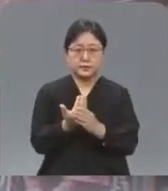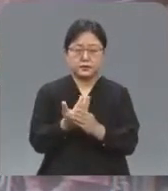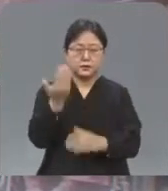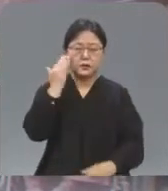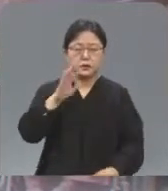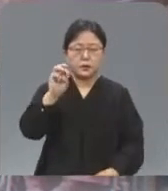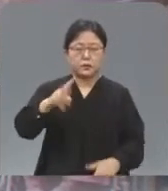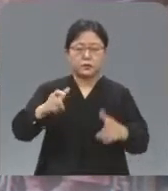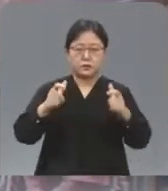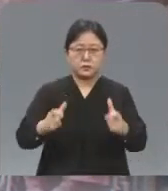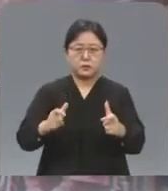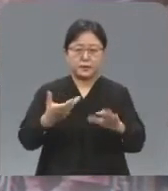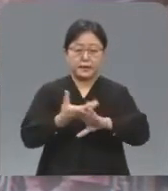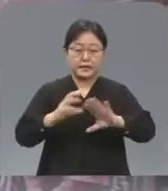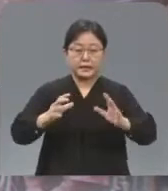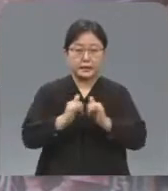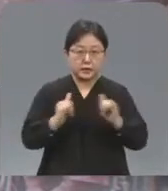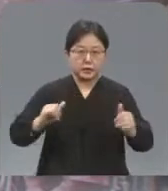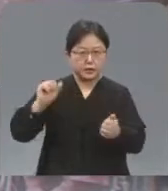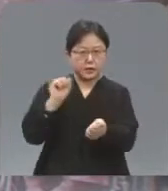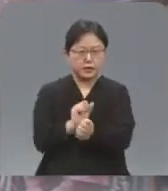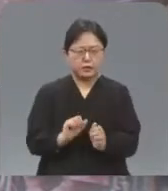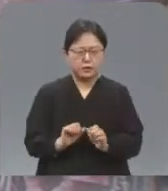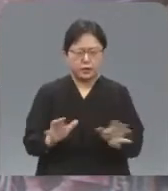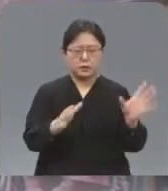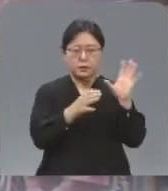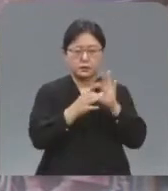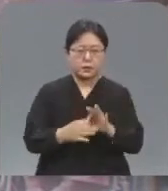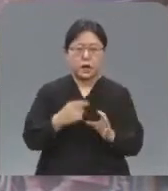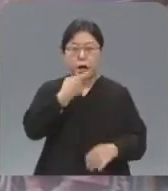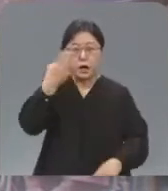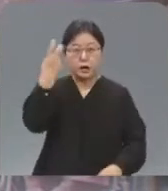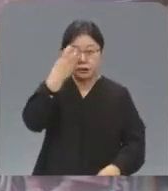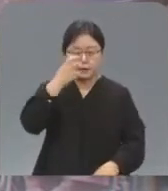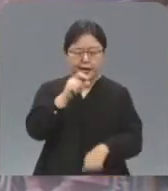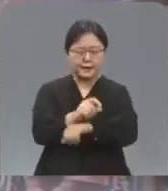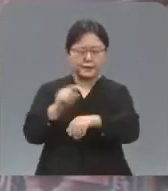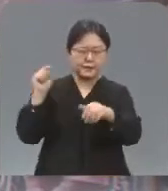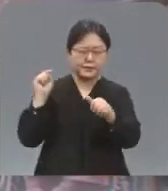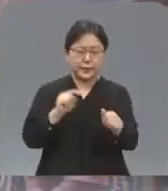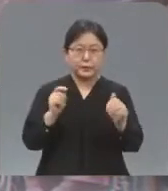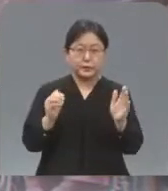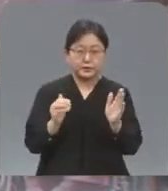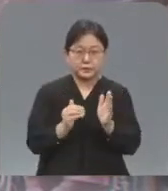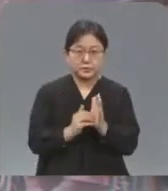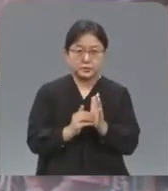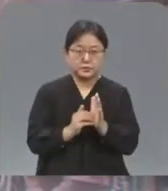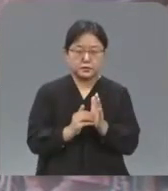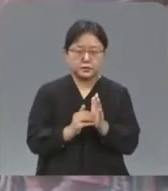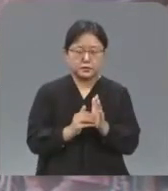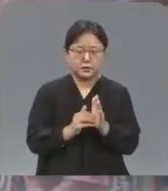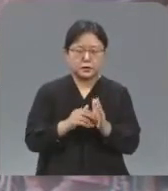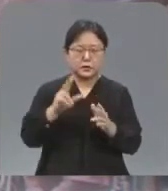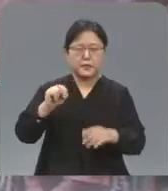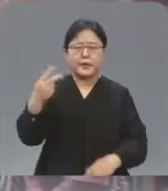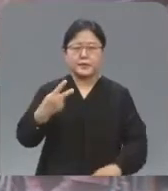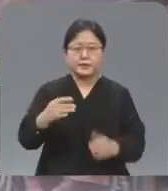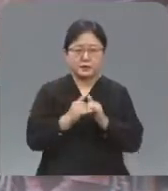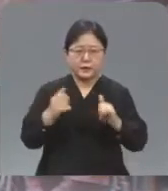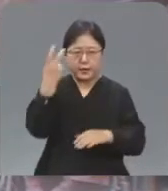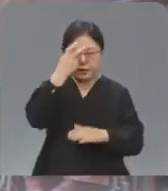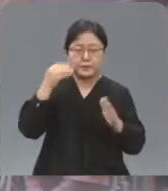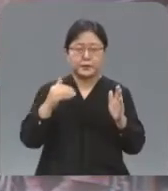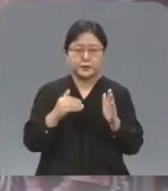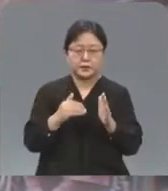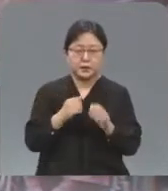최근에 광주 지역에서는 외국인 감염 확산이 이어지면서 진단 검사 행정 0 0 2 내려줘 썼는데요 2만 2천여명이 검사를